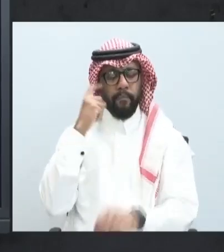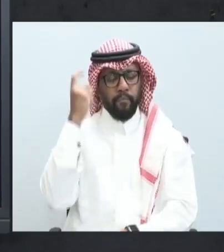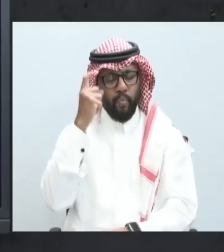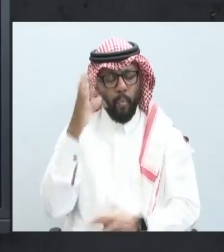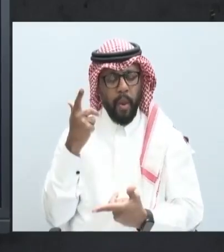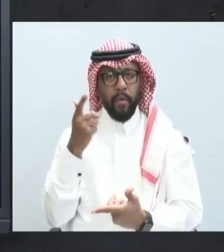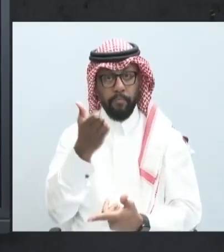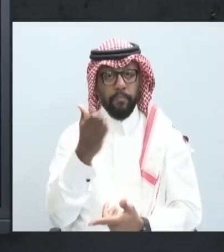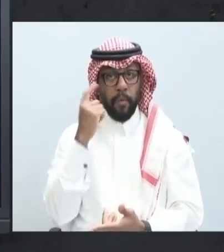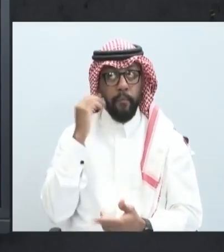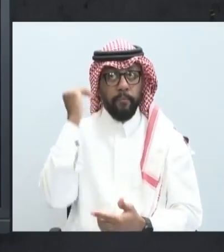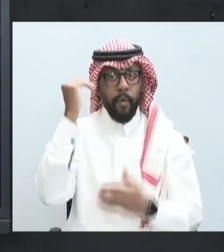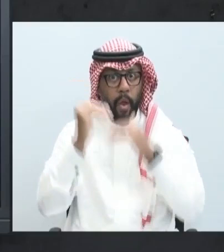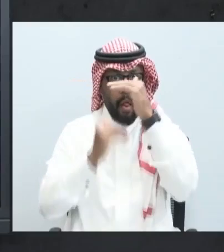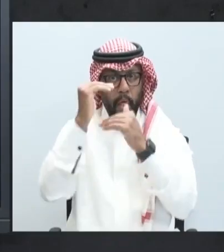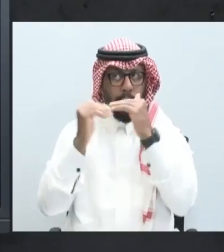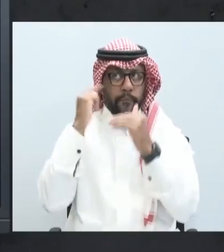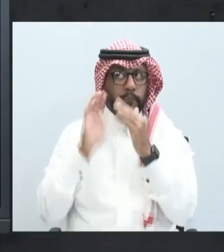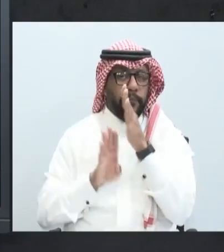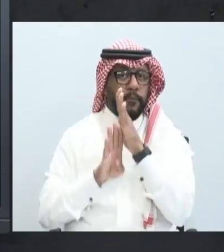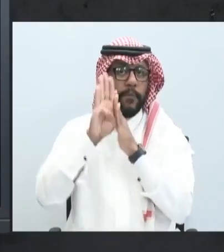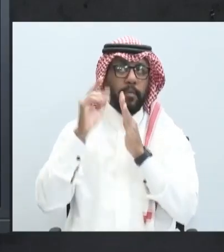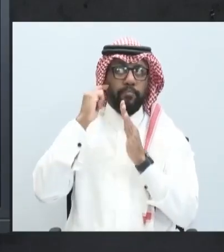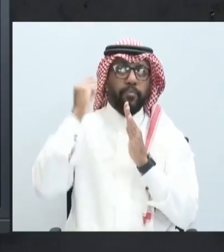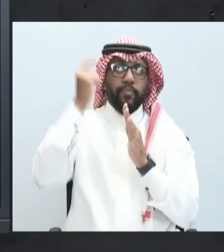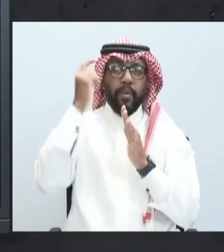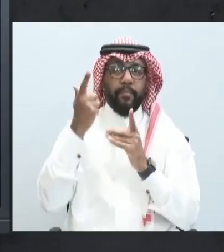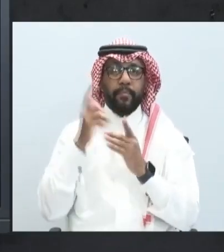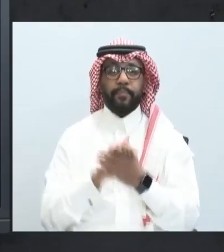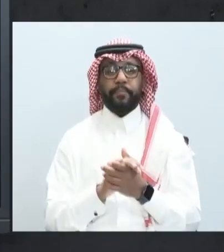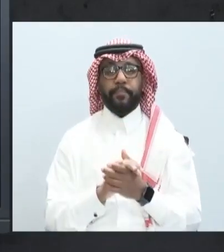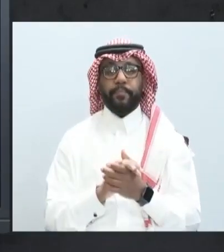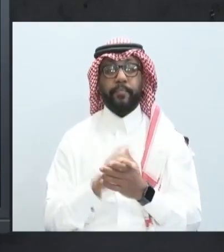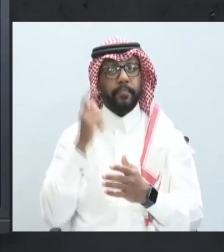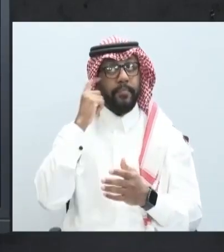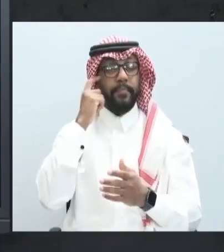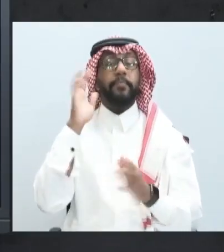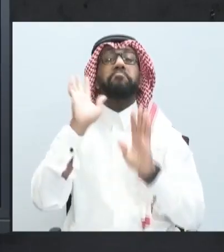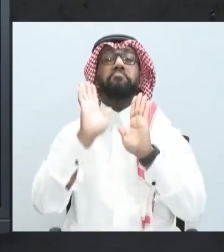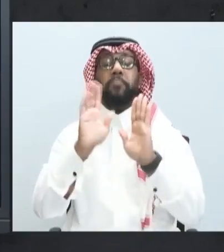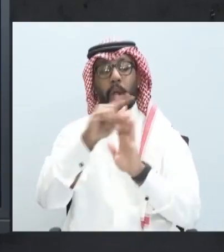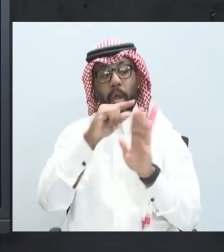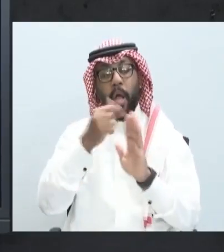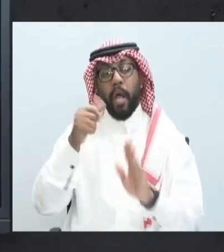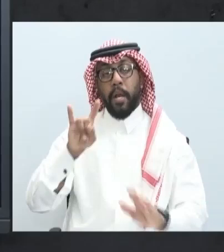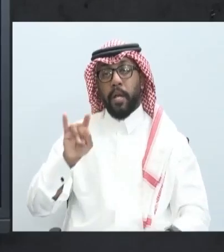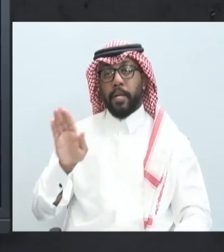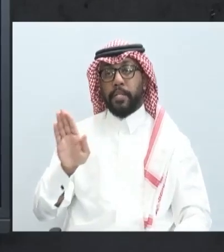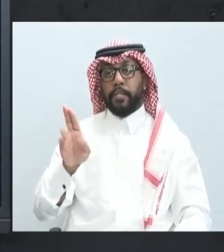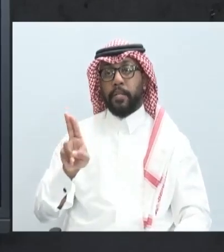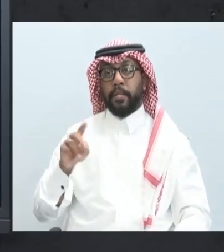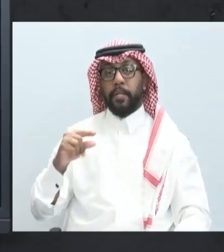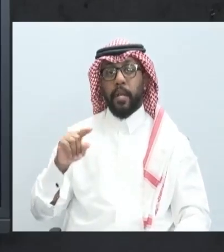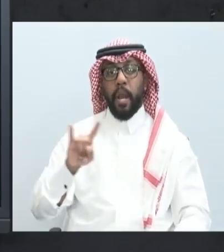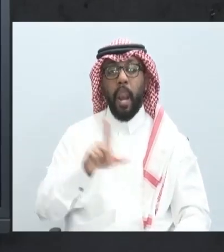نستطيع ان نستطيع ان نقول مثلا عنوان القصه الاستدلال المنطقي التفكير